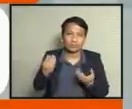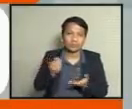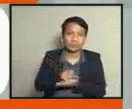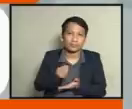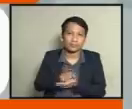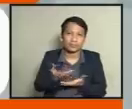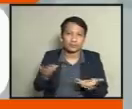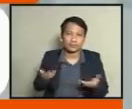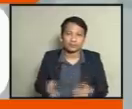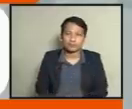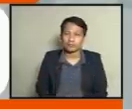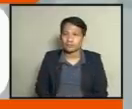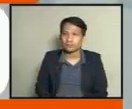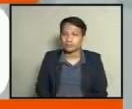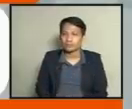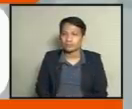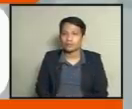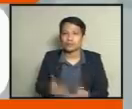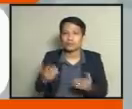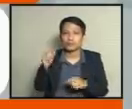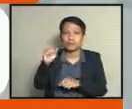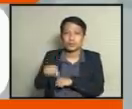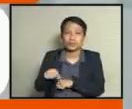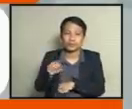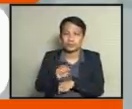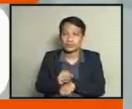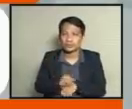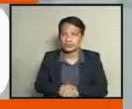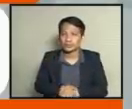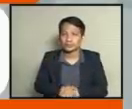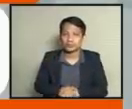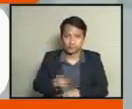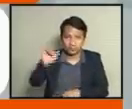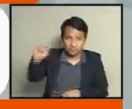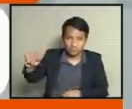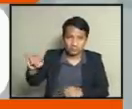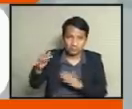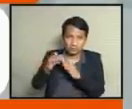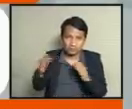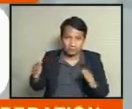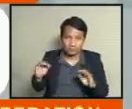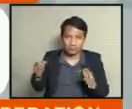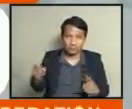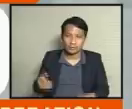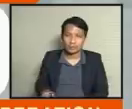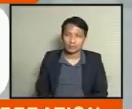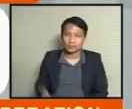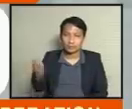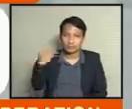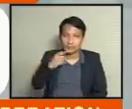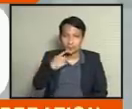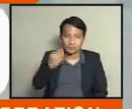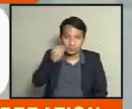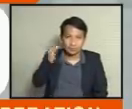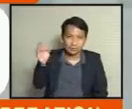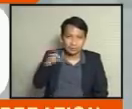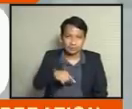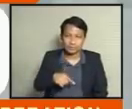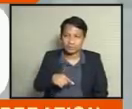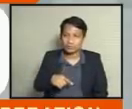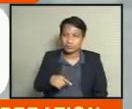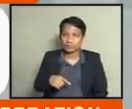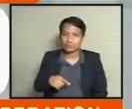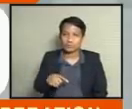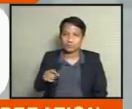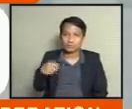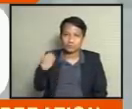Eh, wala kang pasok, di ba? Eh, diyan ka na nakatira, walang pasok. Samantalang nung umuwi ka pa sa bahay, kahit